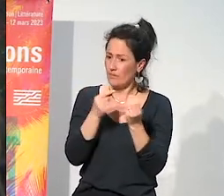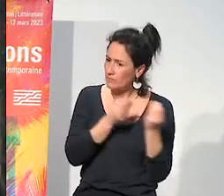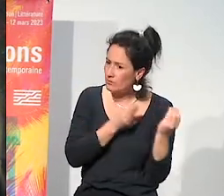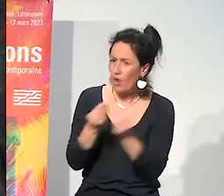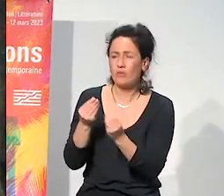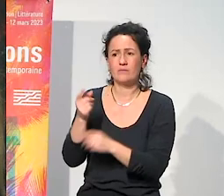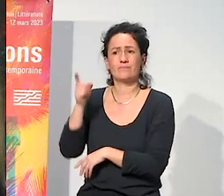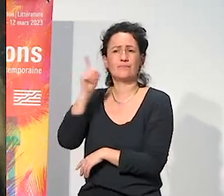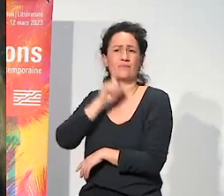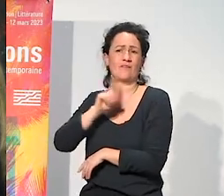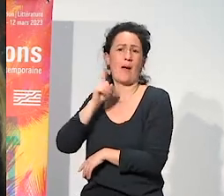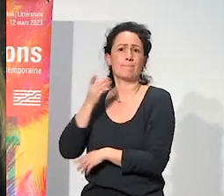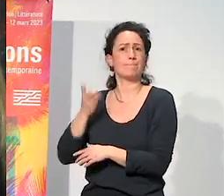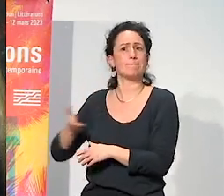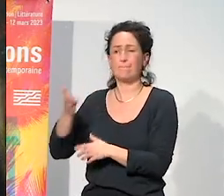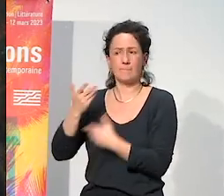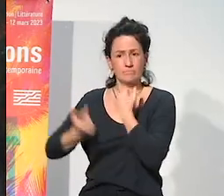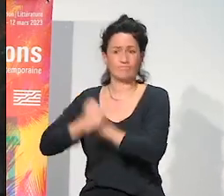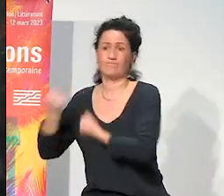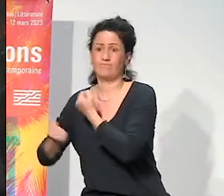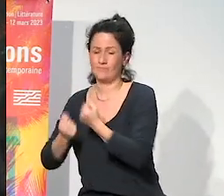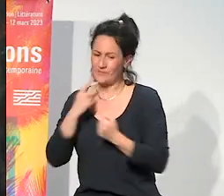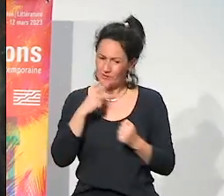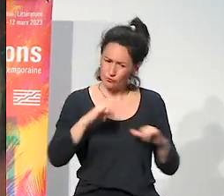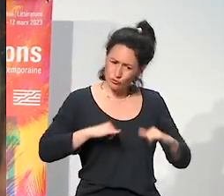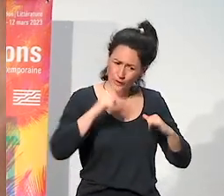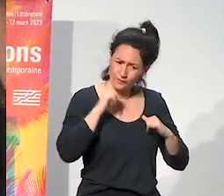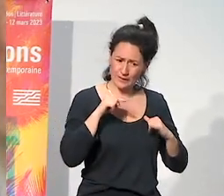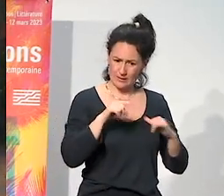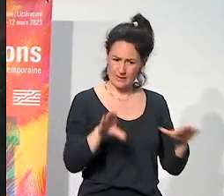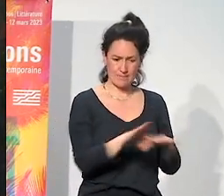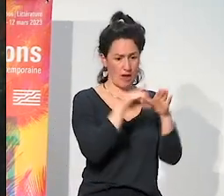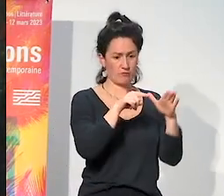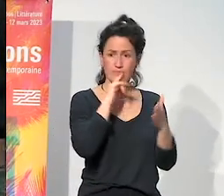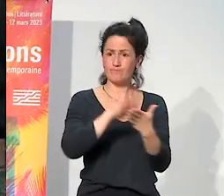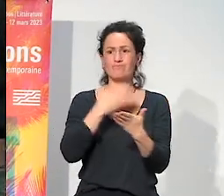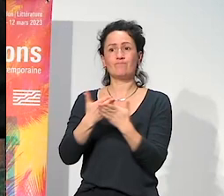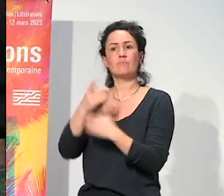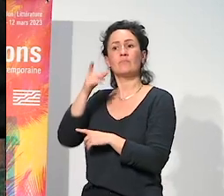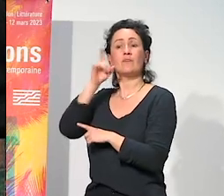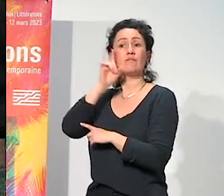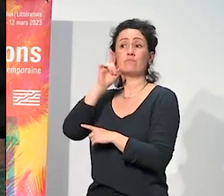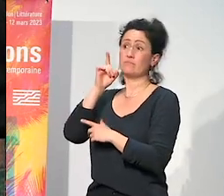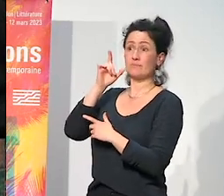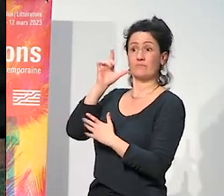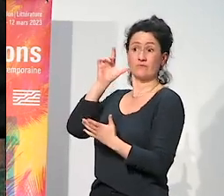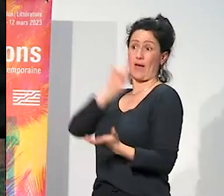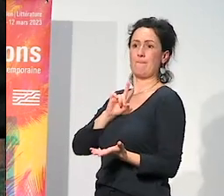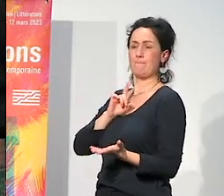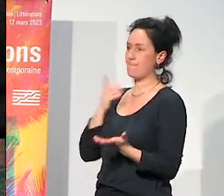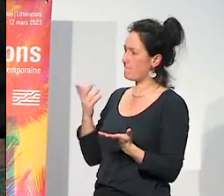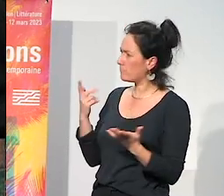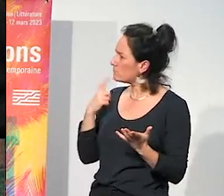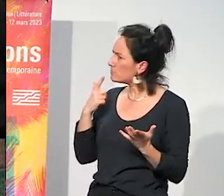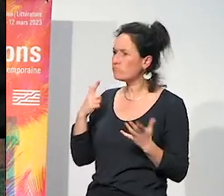que c'est l'image de la jeune fille qui représente la femme en publicité. Avec, en même